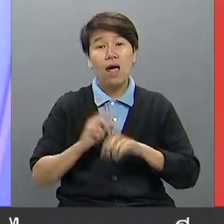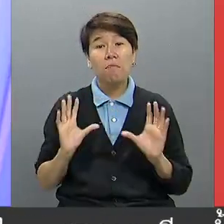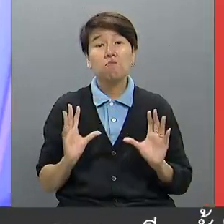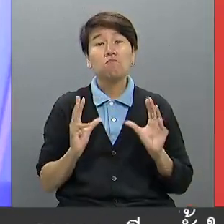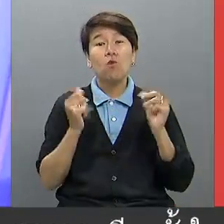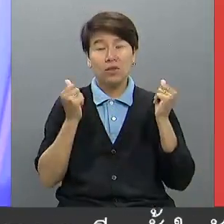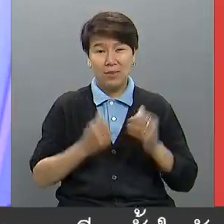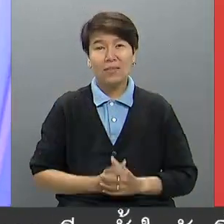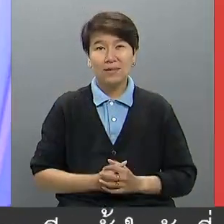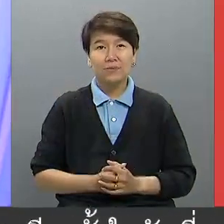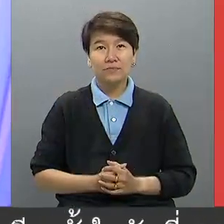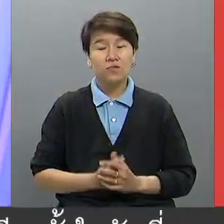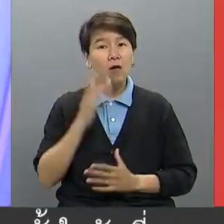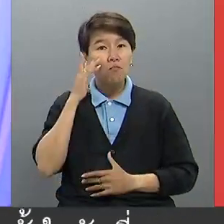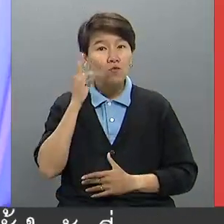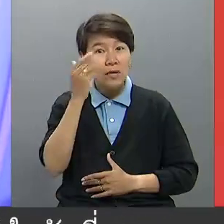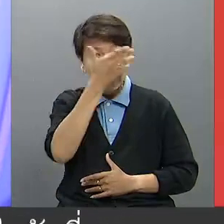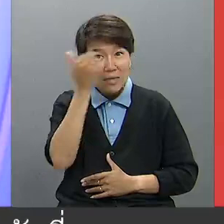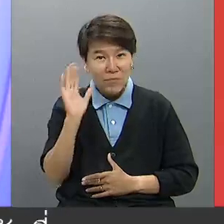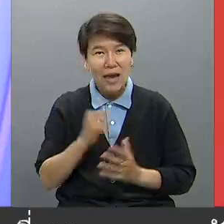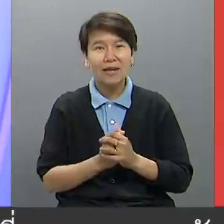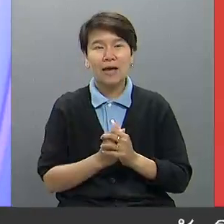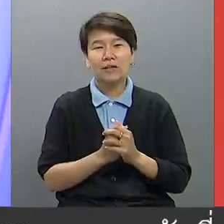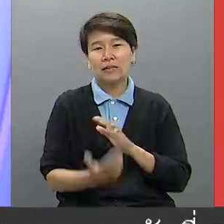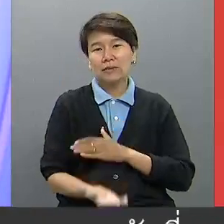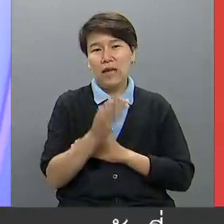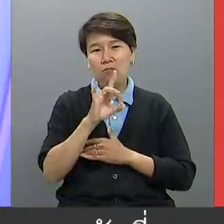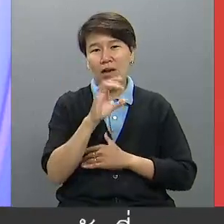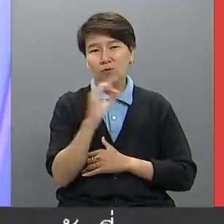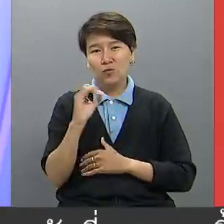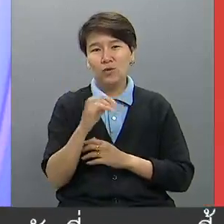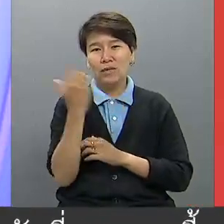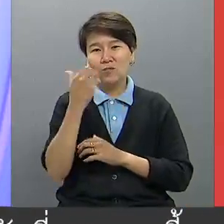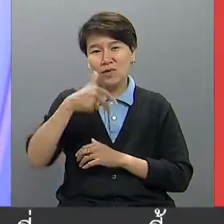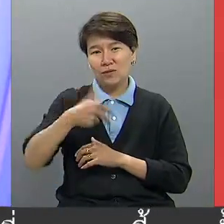ครับพรุ่งนี้อย่าลืมนะครับมีนัดกัน8โมงเช้าทางช่องไทย PBS